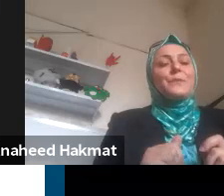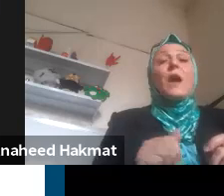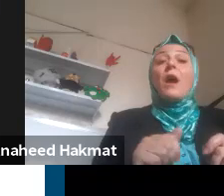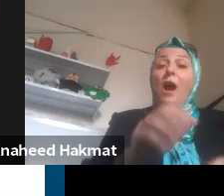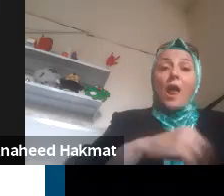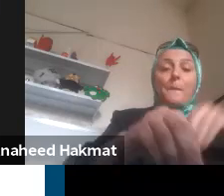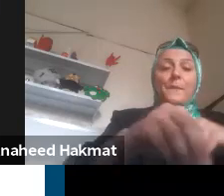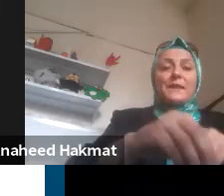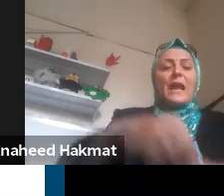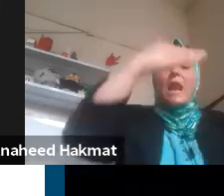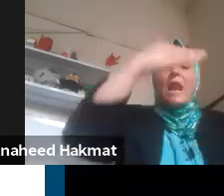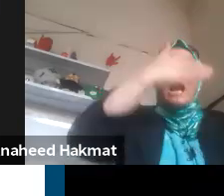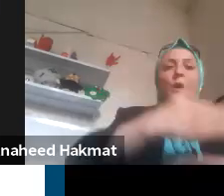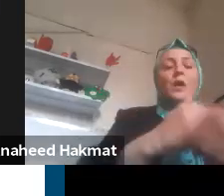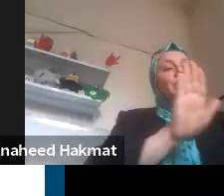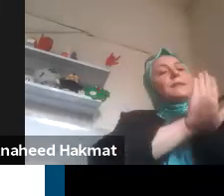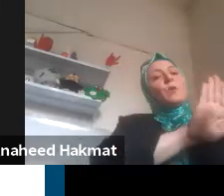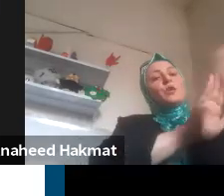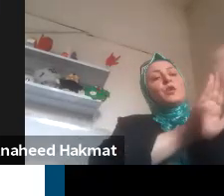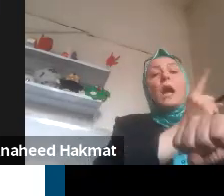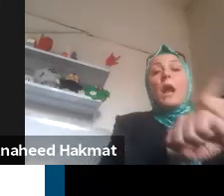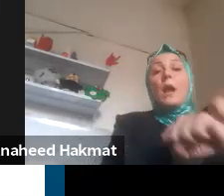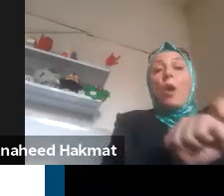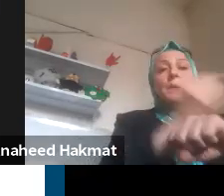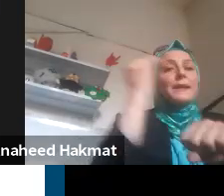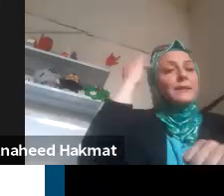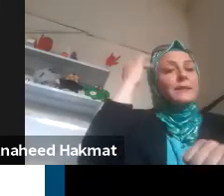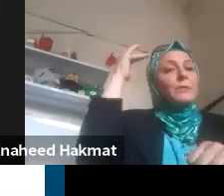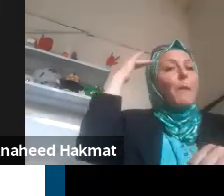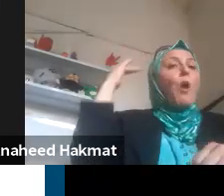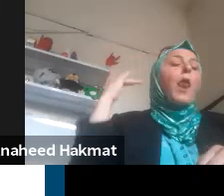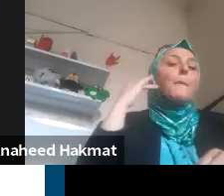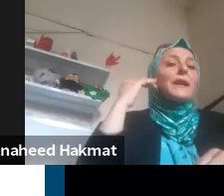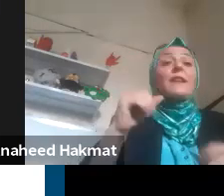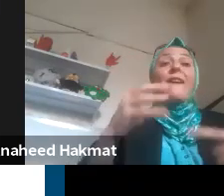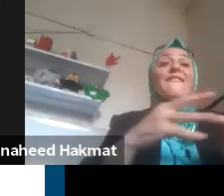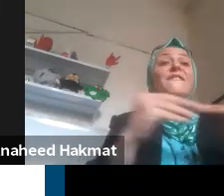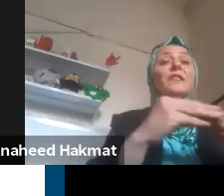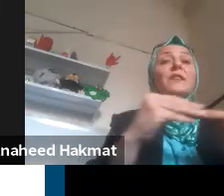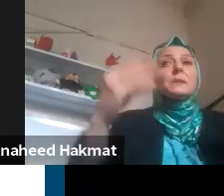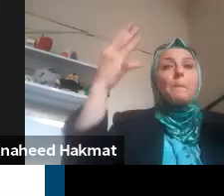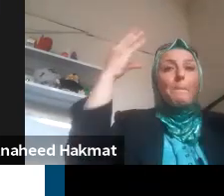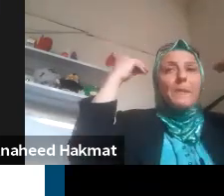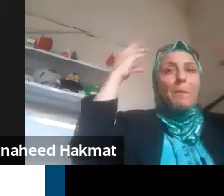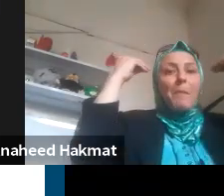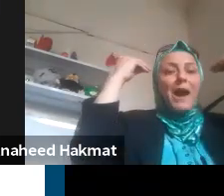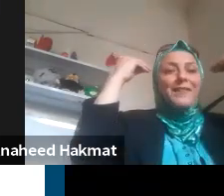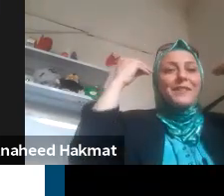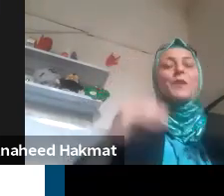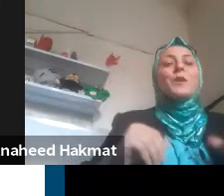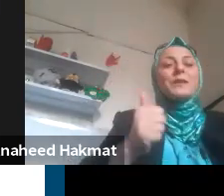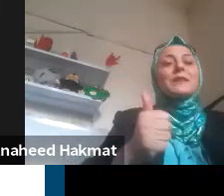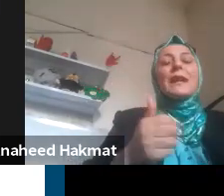المعلمين، المعلمون المعلمات. عنا نقص بالمعرفة والقدرة على استعمال التكنولوجيا